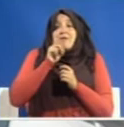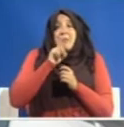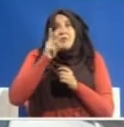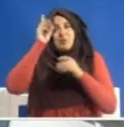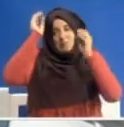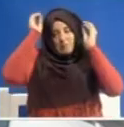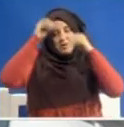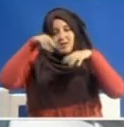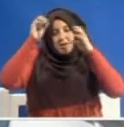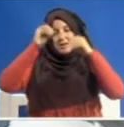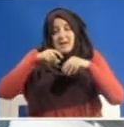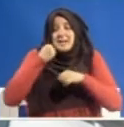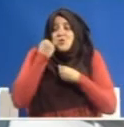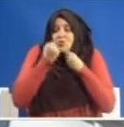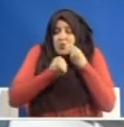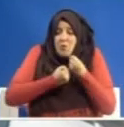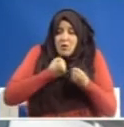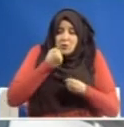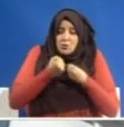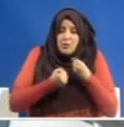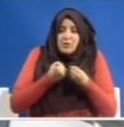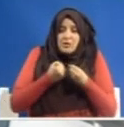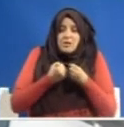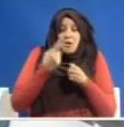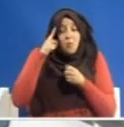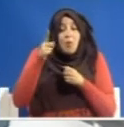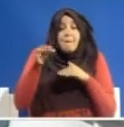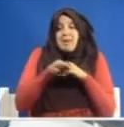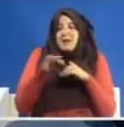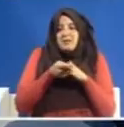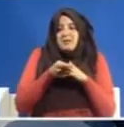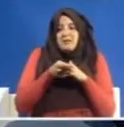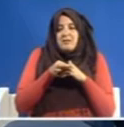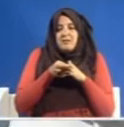خير، يعني تتألم لحال زوجها،